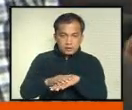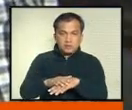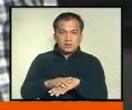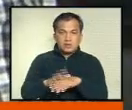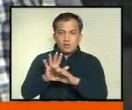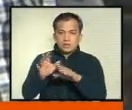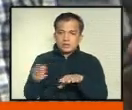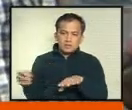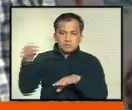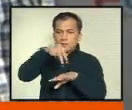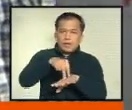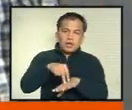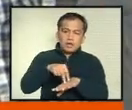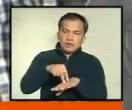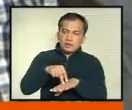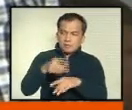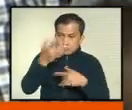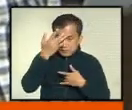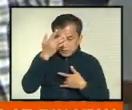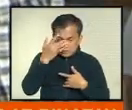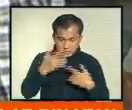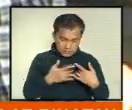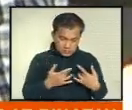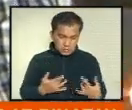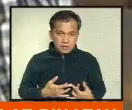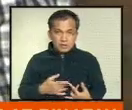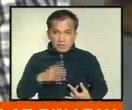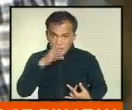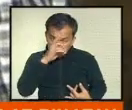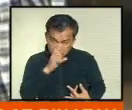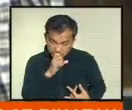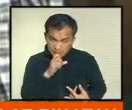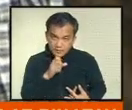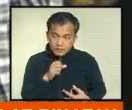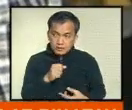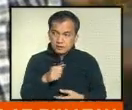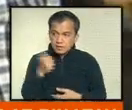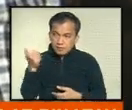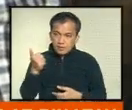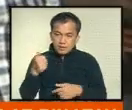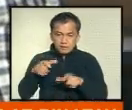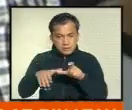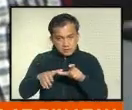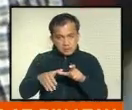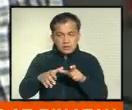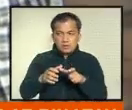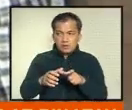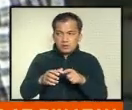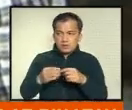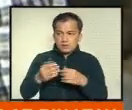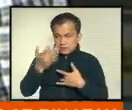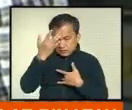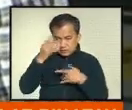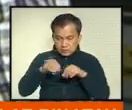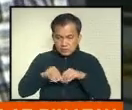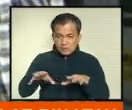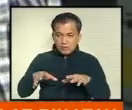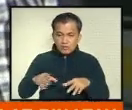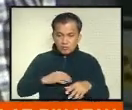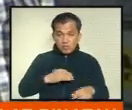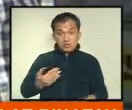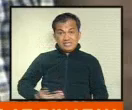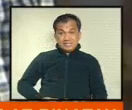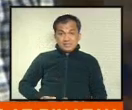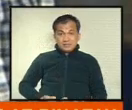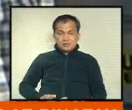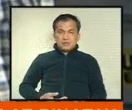nang sumampa ng andas ang mga may sakit sa puso, matatanda, may irog pang ibang kapansanan o sakit na nakakahawa, mga buntis, at